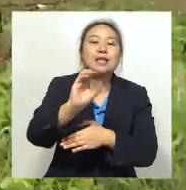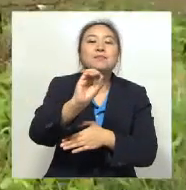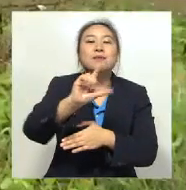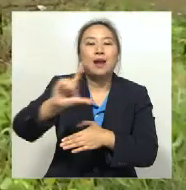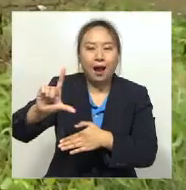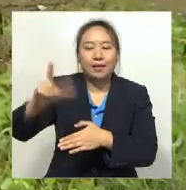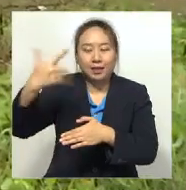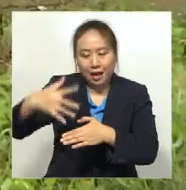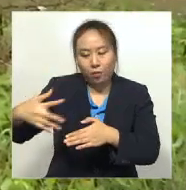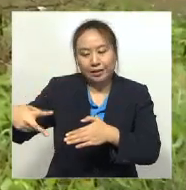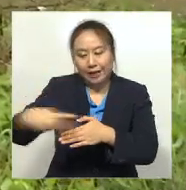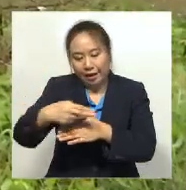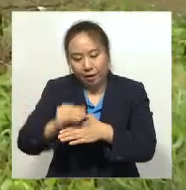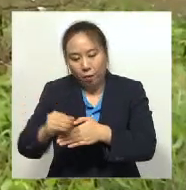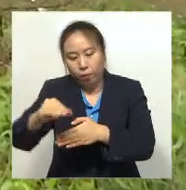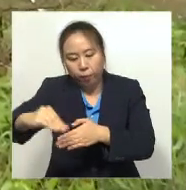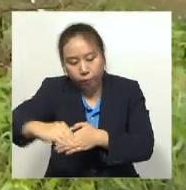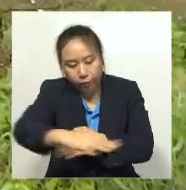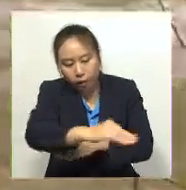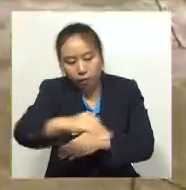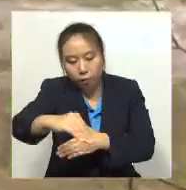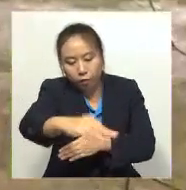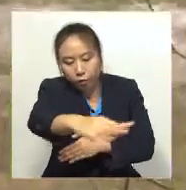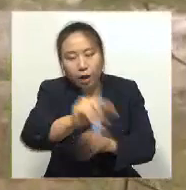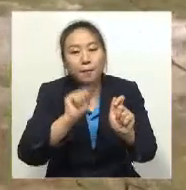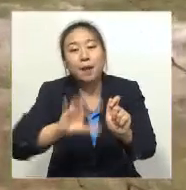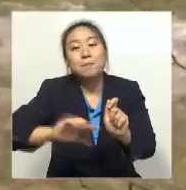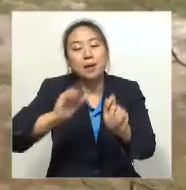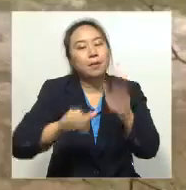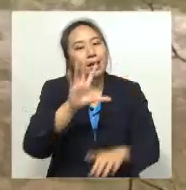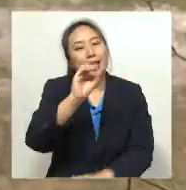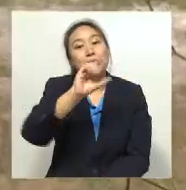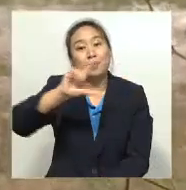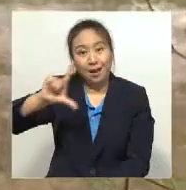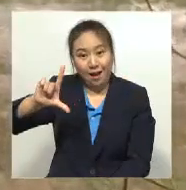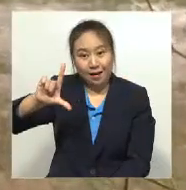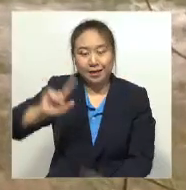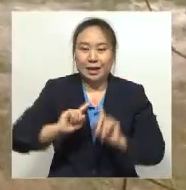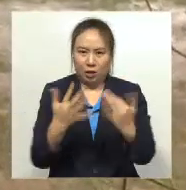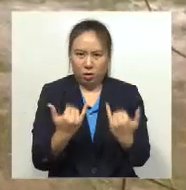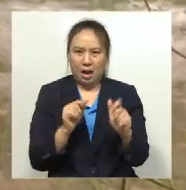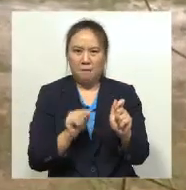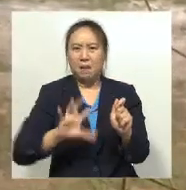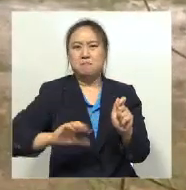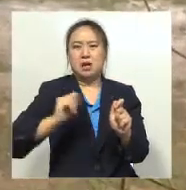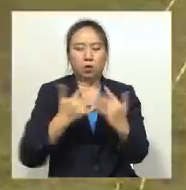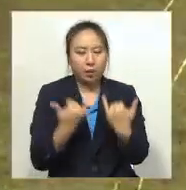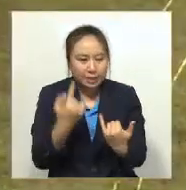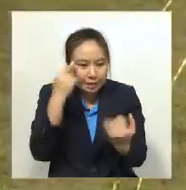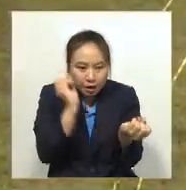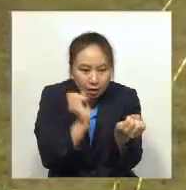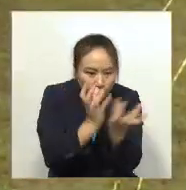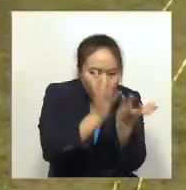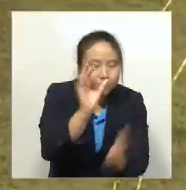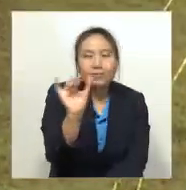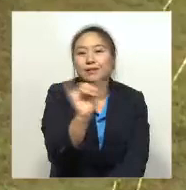ตรและตัดเข้าพื้นที่คลองสาขาในอำเภอเมืองอีก50ล้านลูกบาศก์เมตรแต่ในพื้นที่อำเภอเมืองตอนนี้ค่ะก็ยังไม่ได้รับผลกระทบจาก